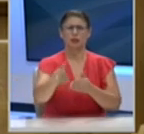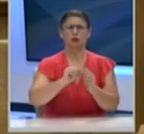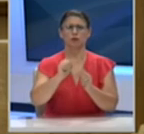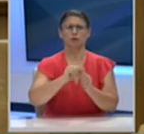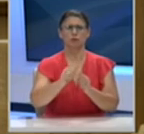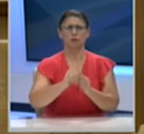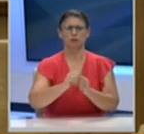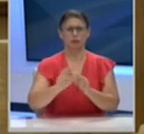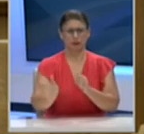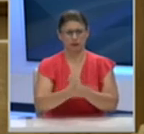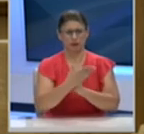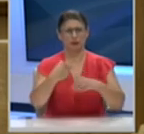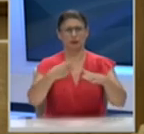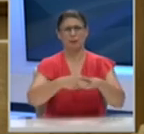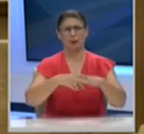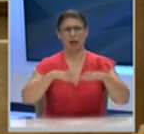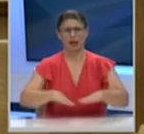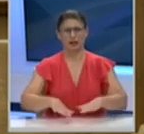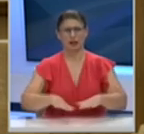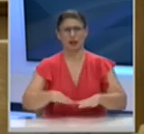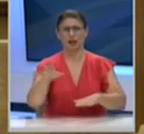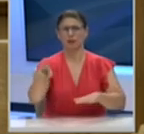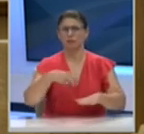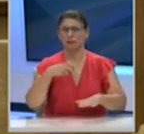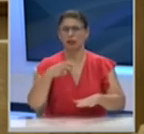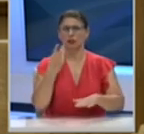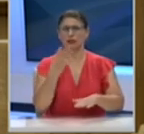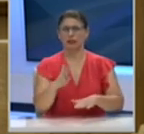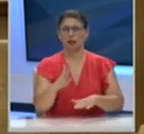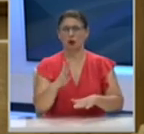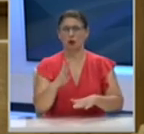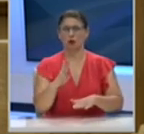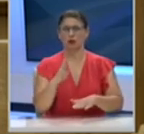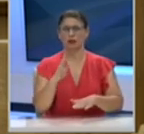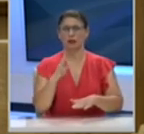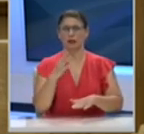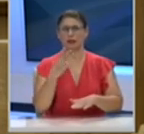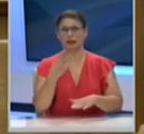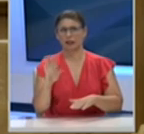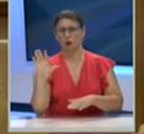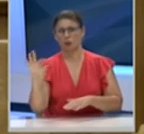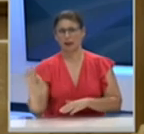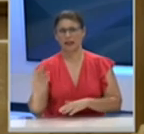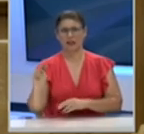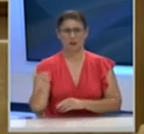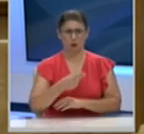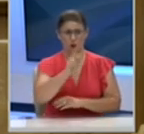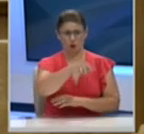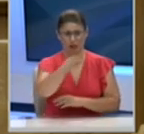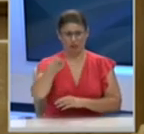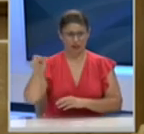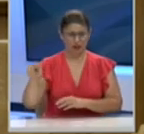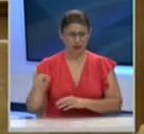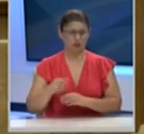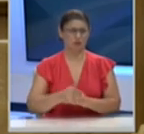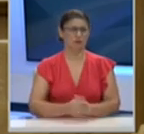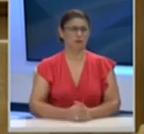στο Ταμείο Ανεργίας εισπράττοντας 400 και 450 ευρώ